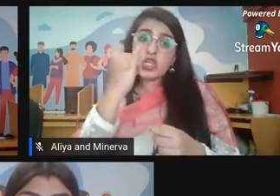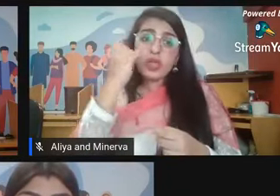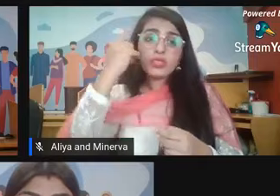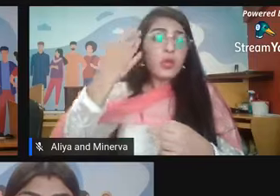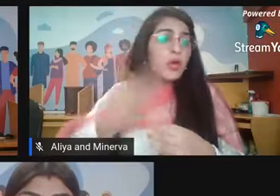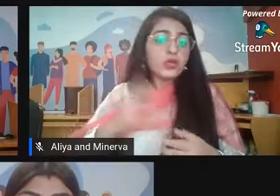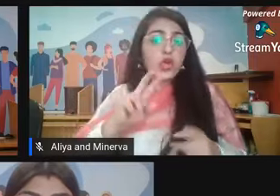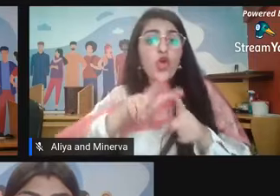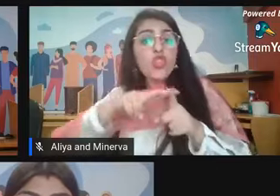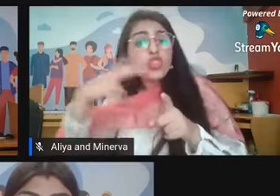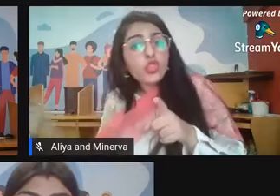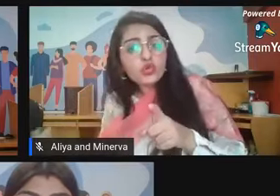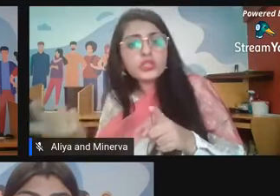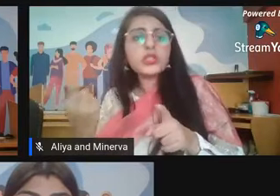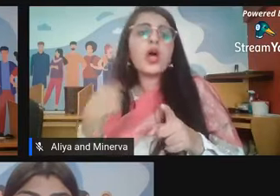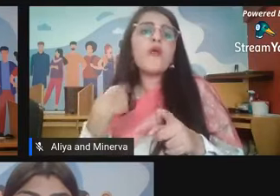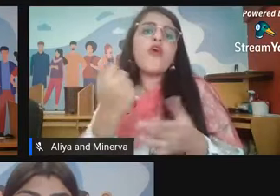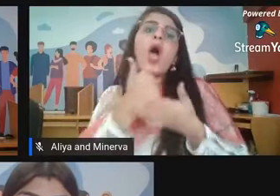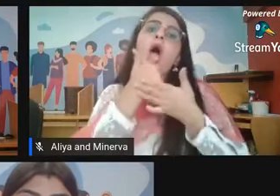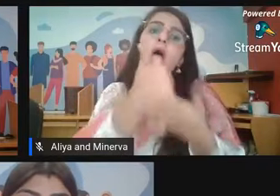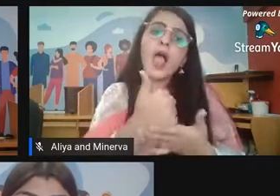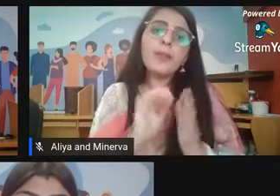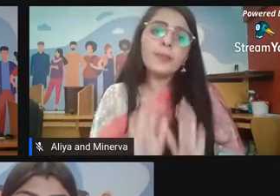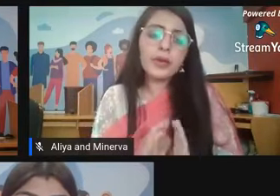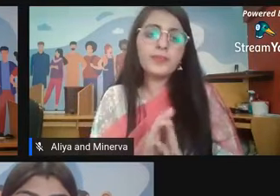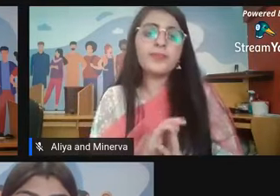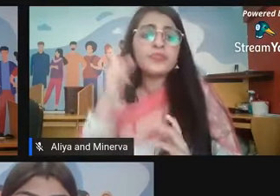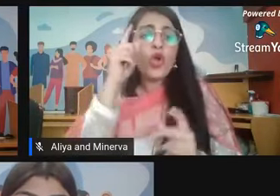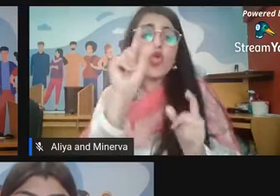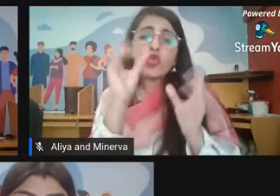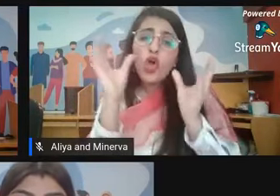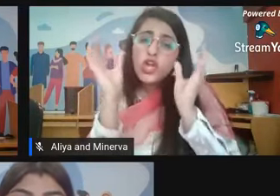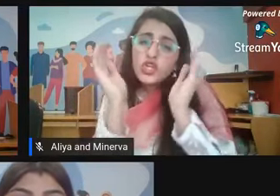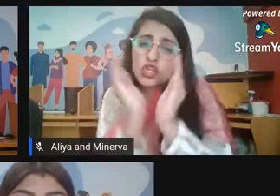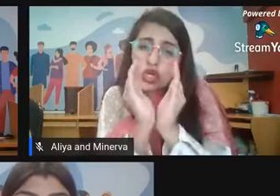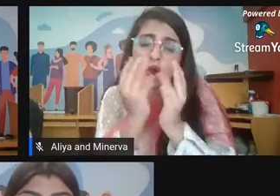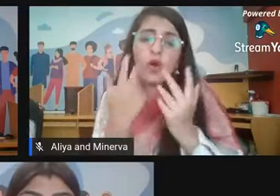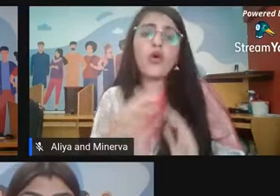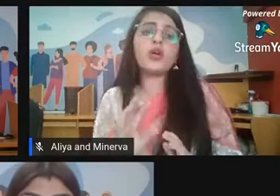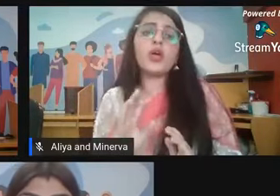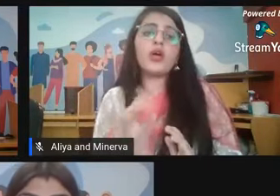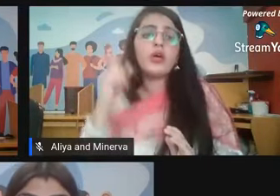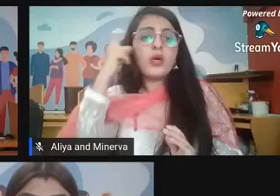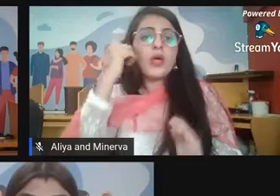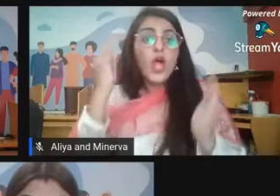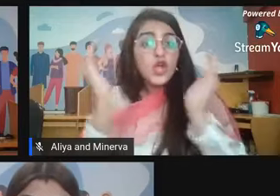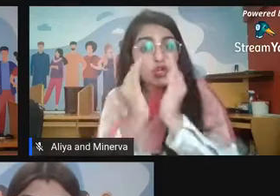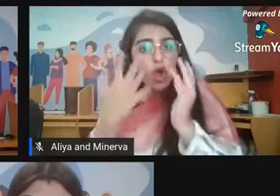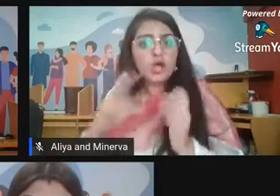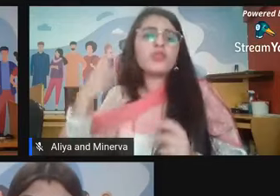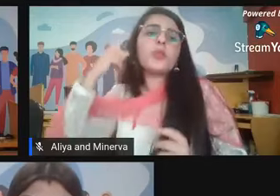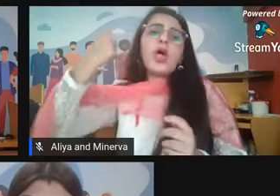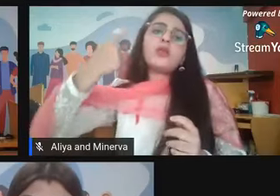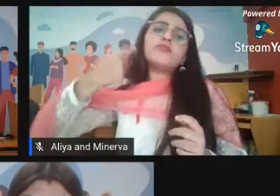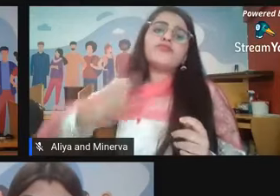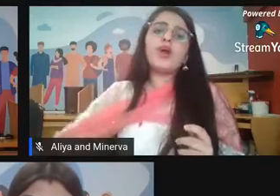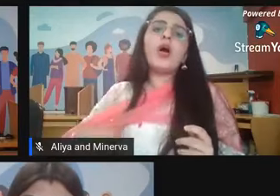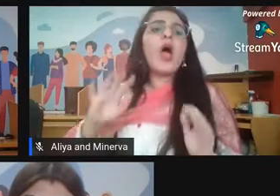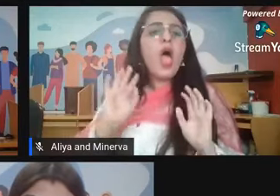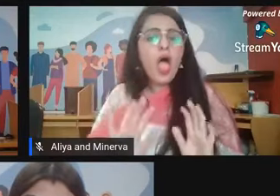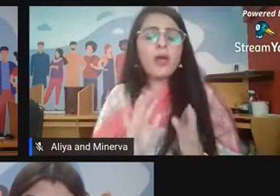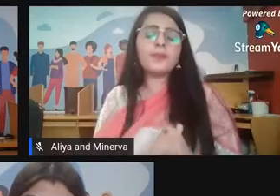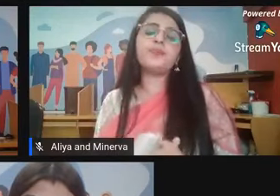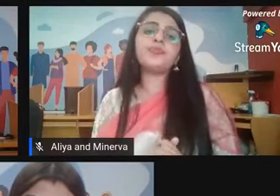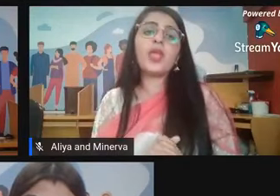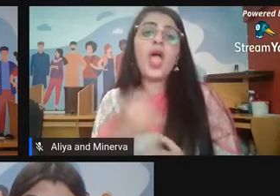दैट साइज ऑफ द ब्रेस्ट कैंसर स्ट्रंक और हमें सर्जरी करना और ज्यादा आसान हो जाए। अगर हम ऐसा